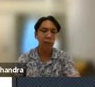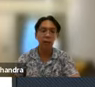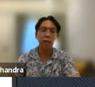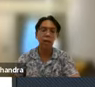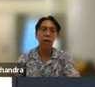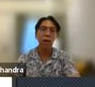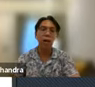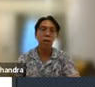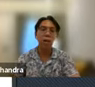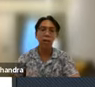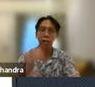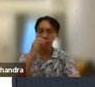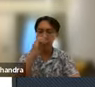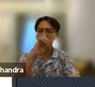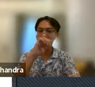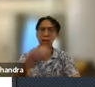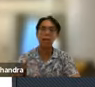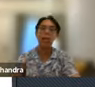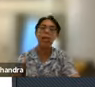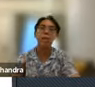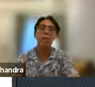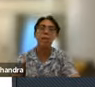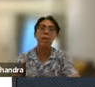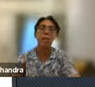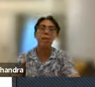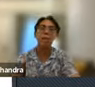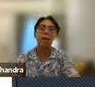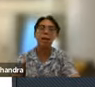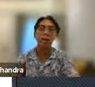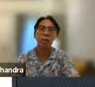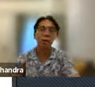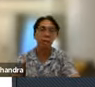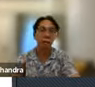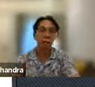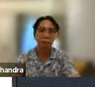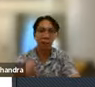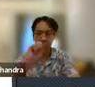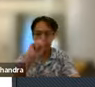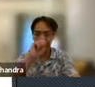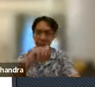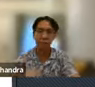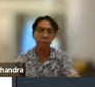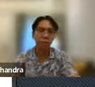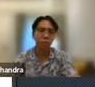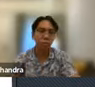Nah, ini hanya ide desain aja. Ini bisa terus berkembang kok. Next lagi aja.